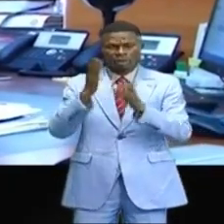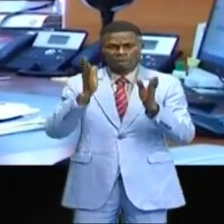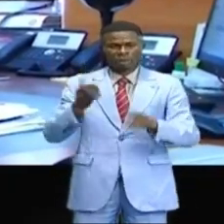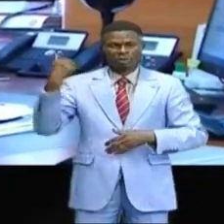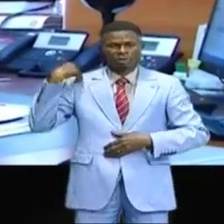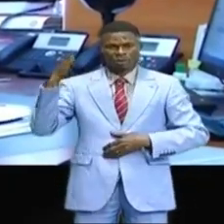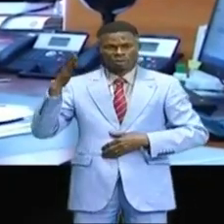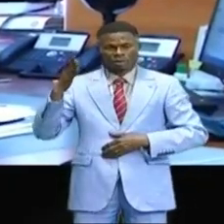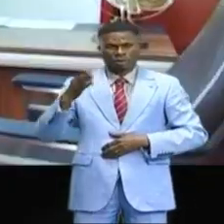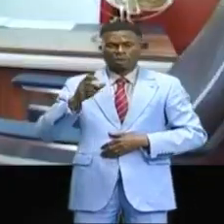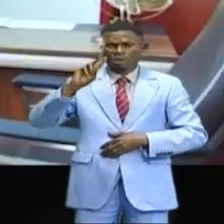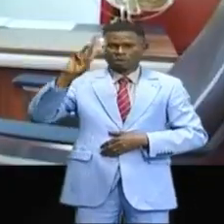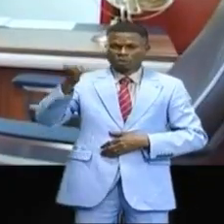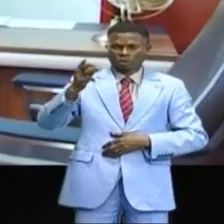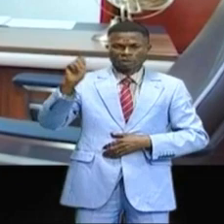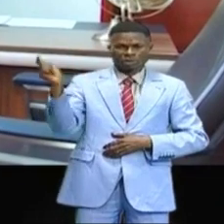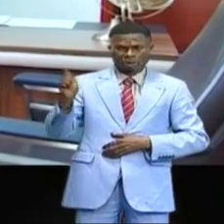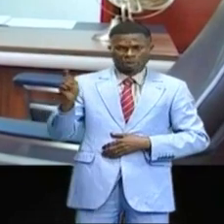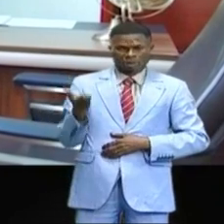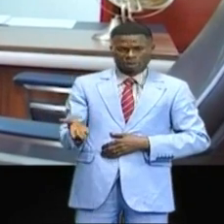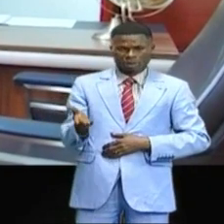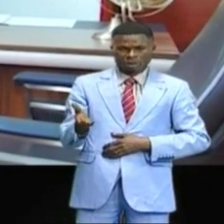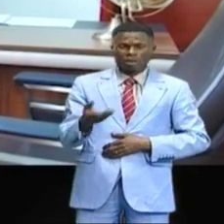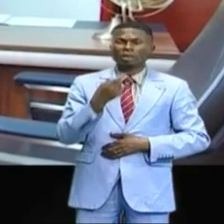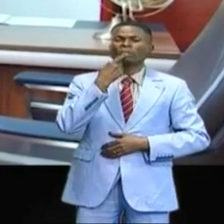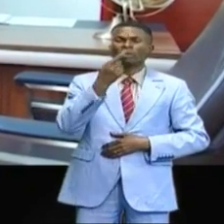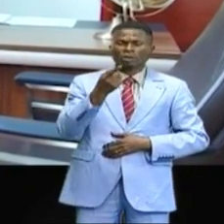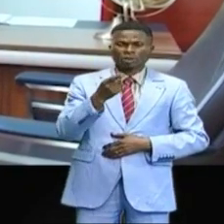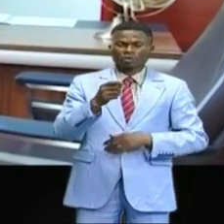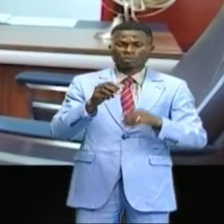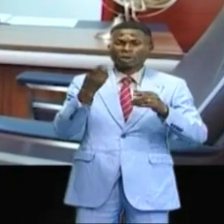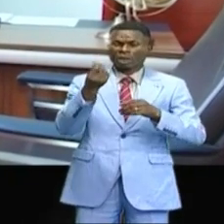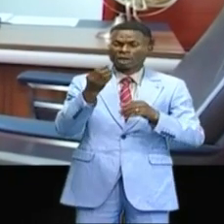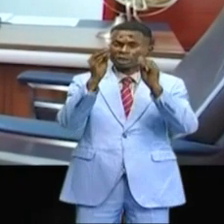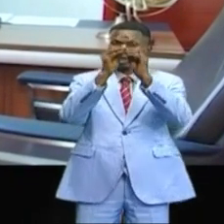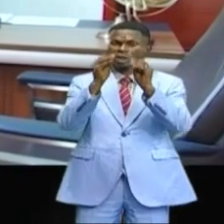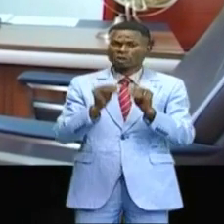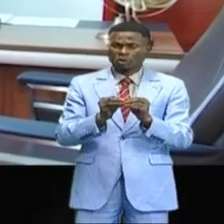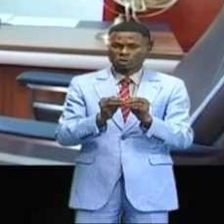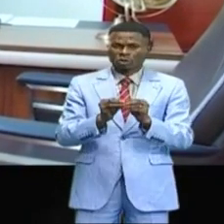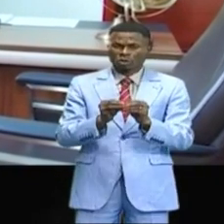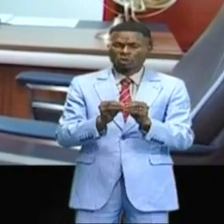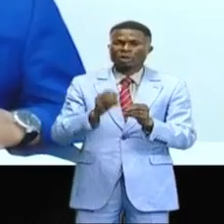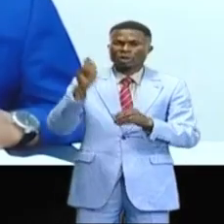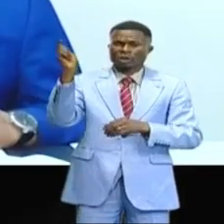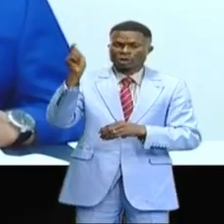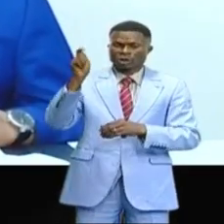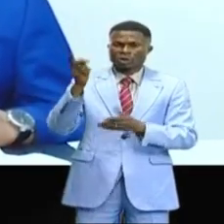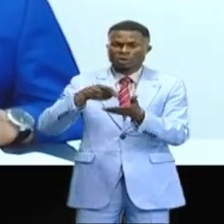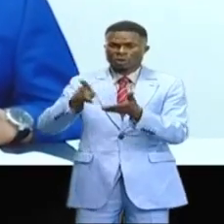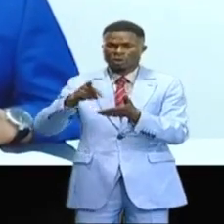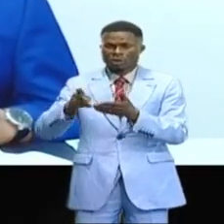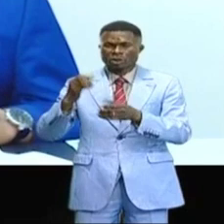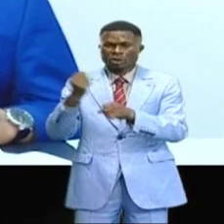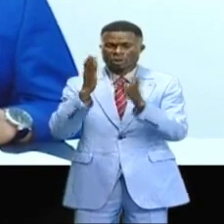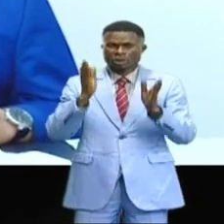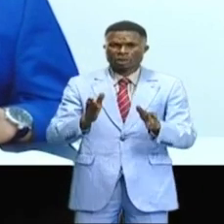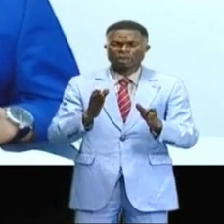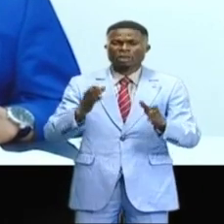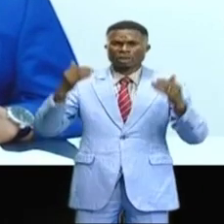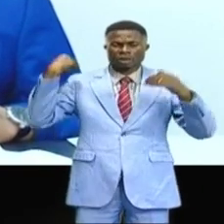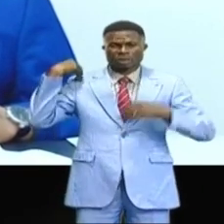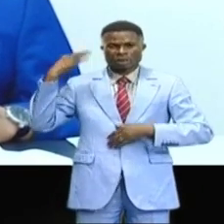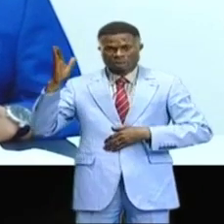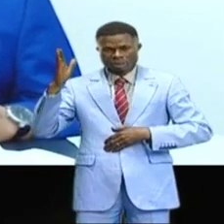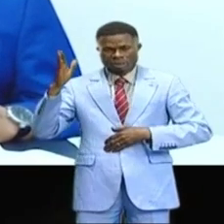l'État pour ce troisième trimestre. Il se dégage que l'enveloppe globale liquidée au titre de rémunération des agents et fonctionnaires de